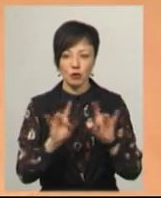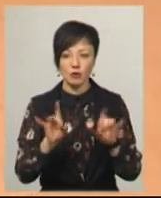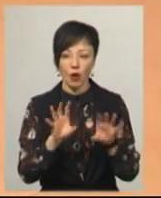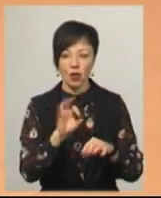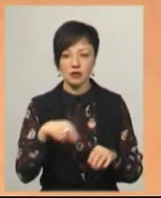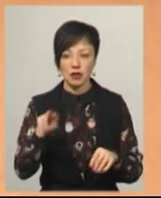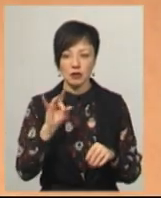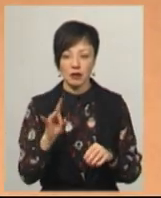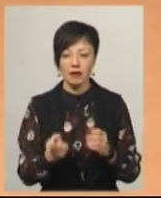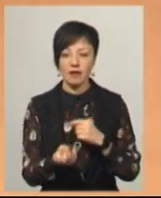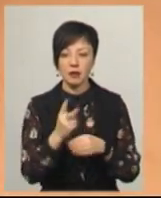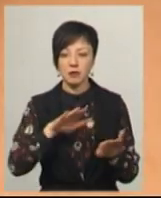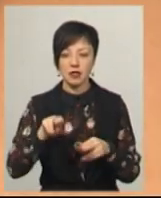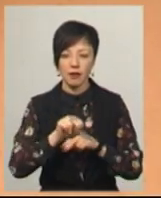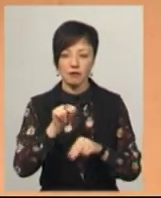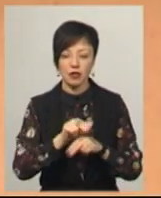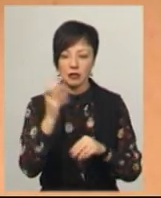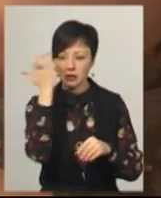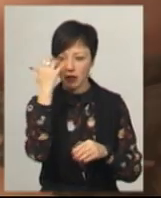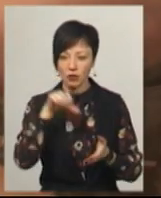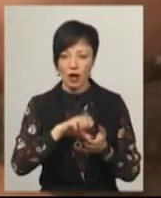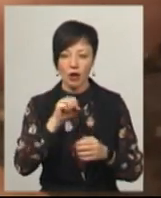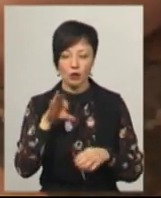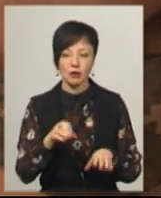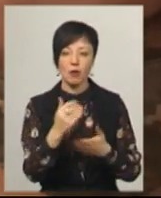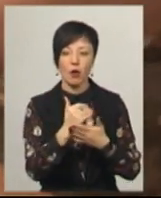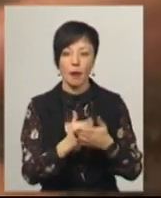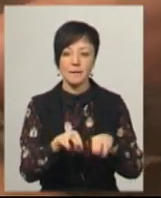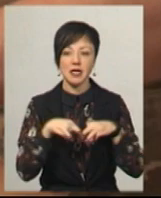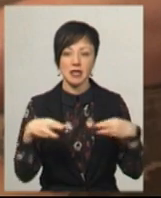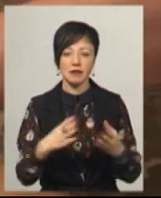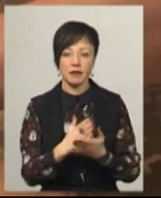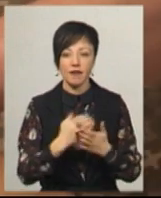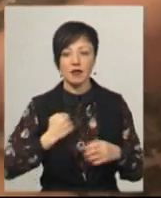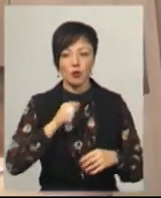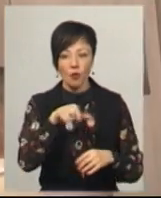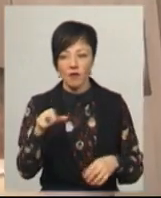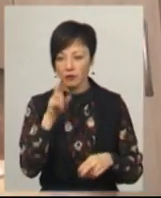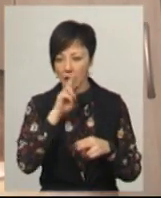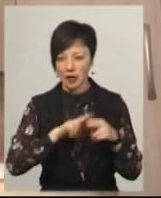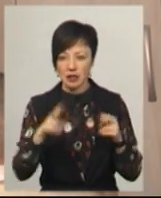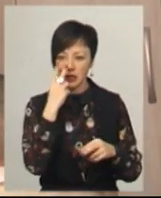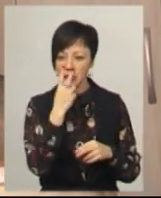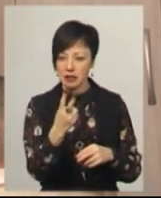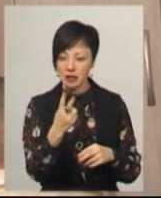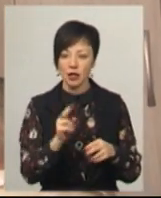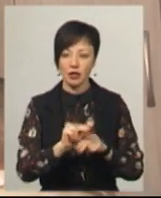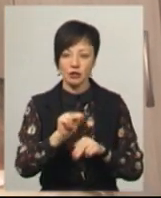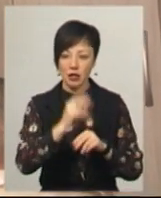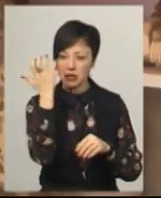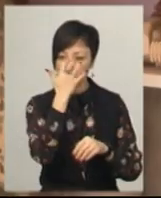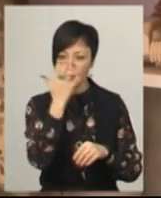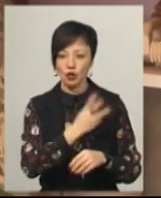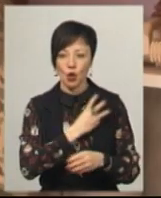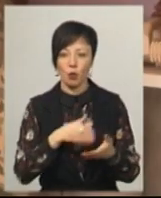Олександр, виникло після навчань незрячих атовців за програмою Міністерства ветеранів. Військових, які втратили зір після поранень, навчали такі ж незрячі